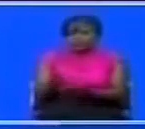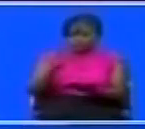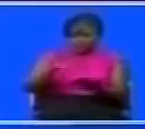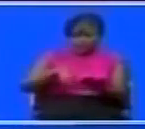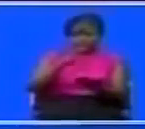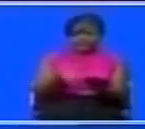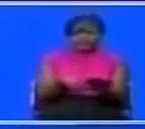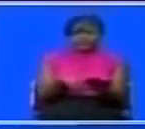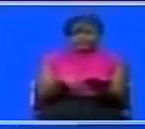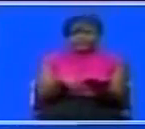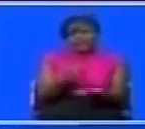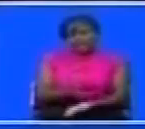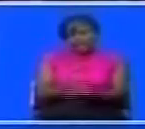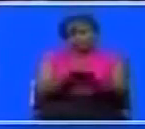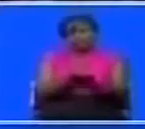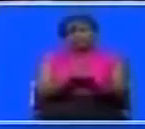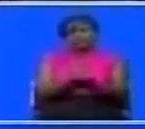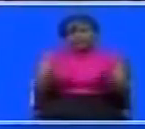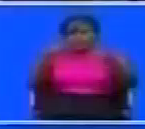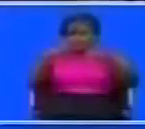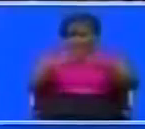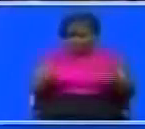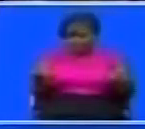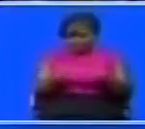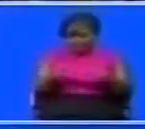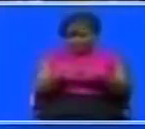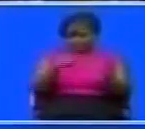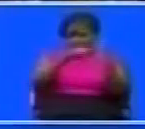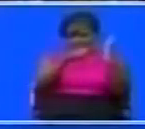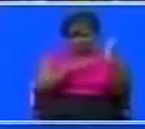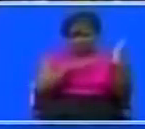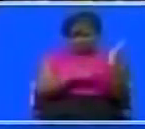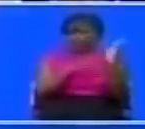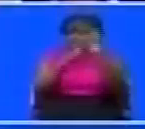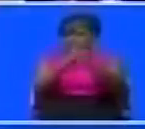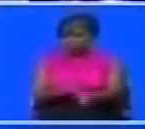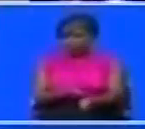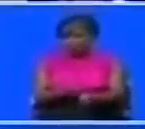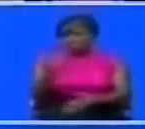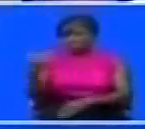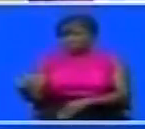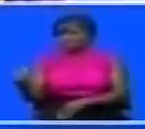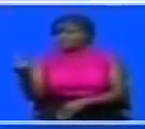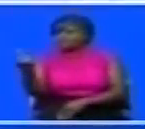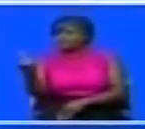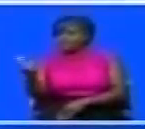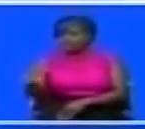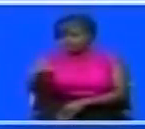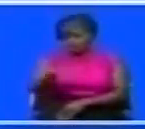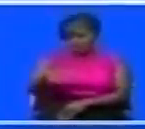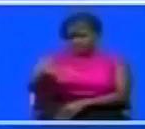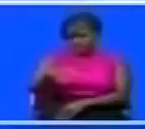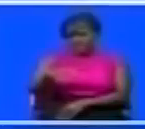kuchota ingemsaidia kusoma. Lakini licha ya takwimu hizi za kutisha, wapo watoto wachache katika eneo hili